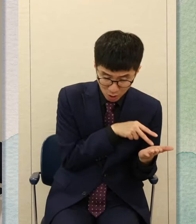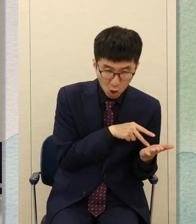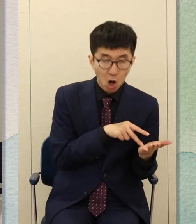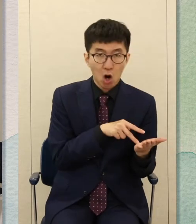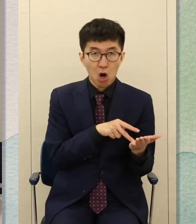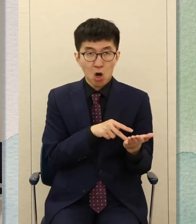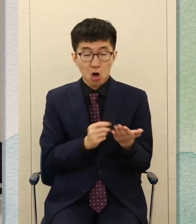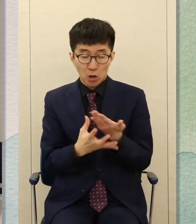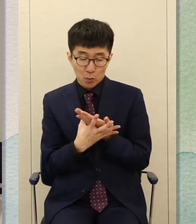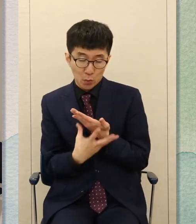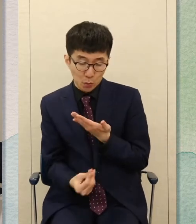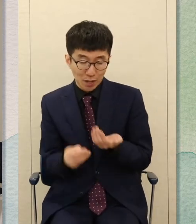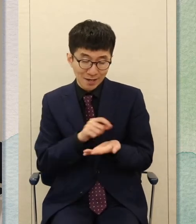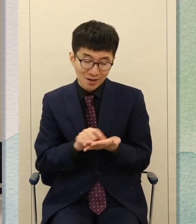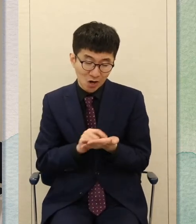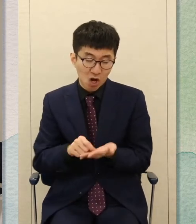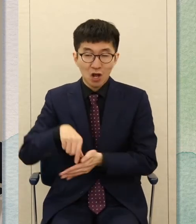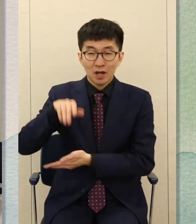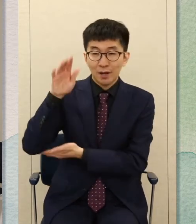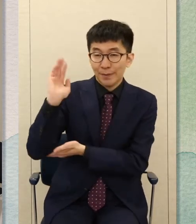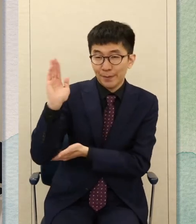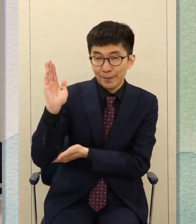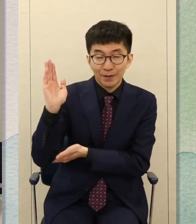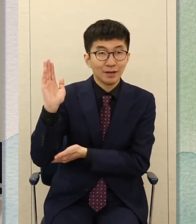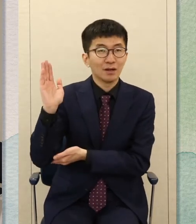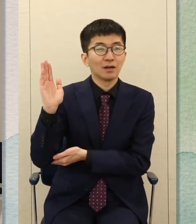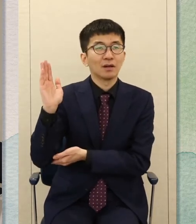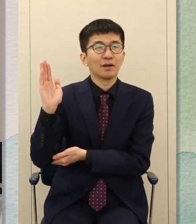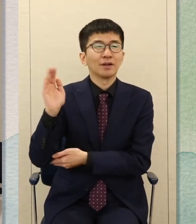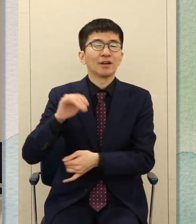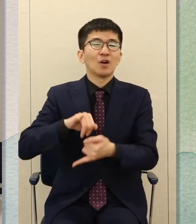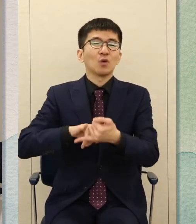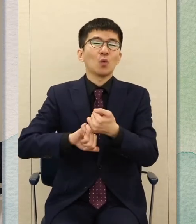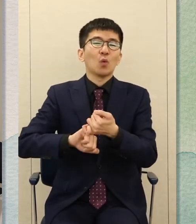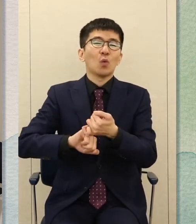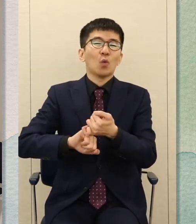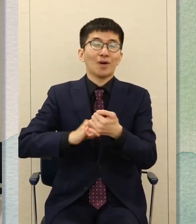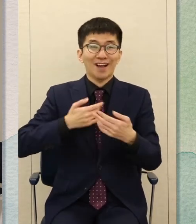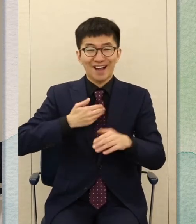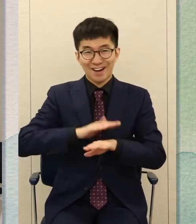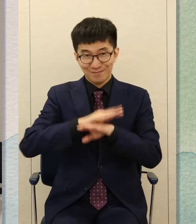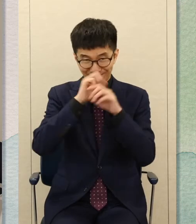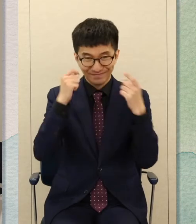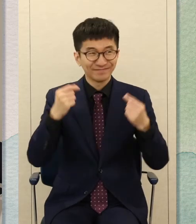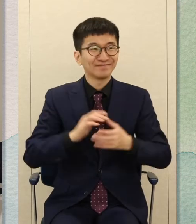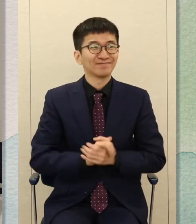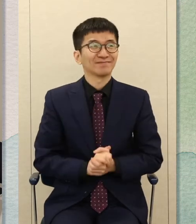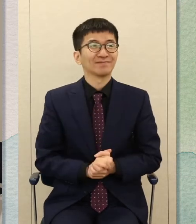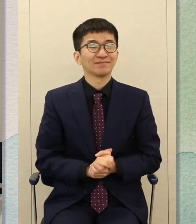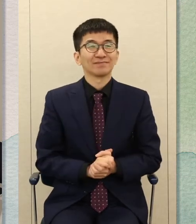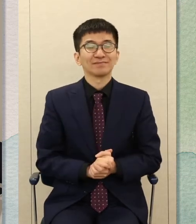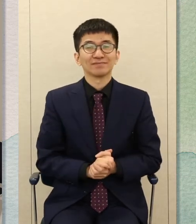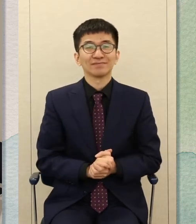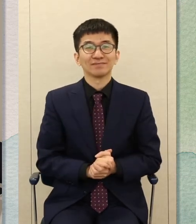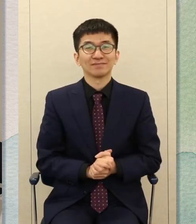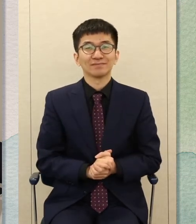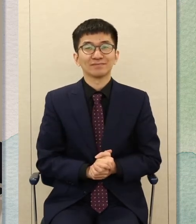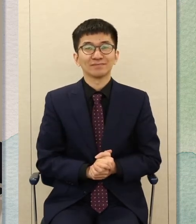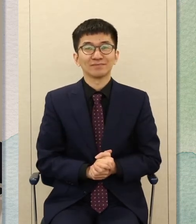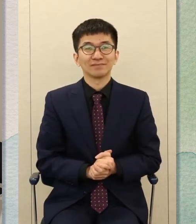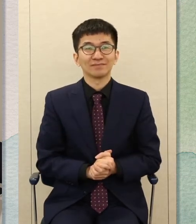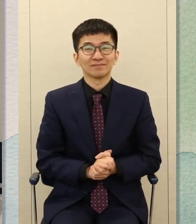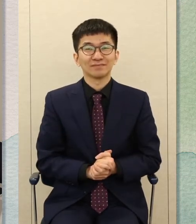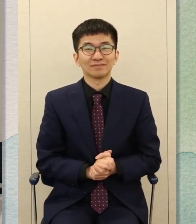독서 모임 하기 전에 일종의 약간의 의무. 라고 생각하시면 될 것 같습니다. 예, 그리고